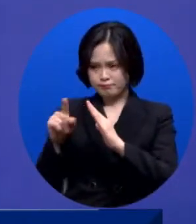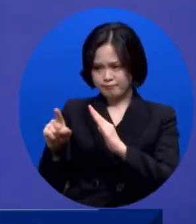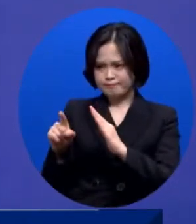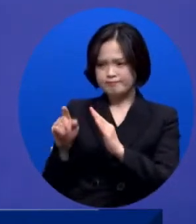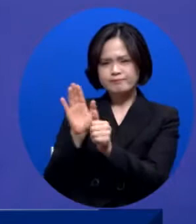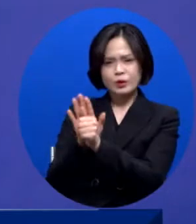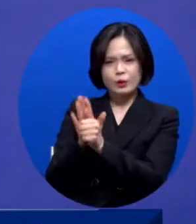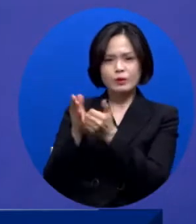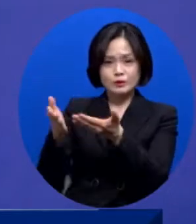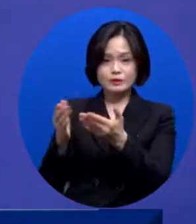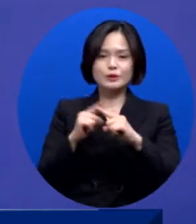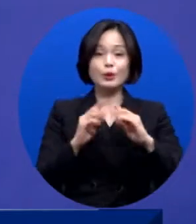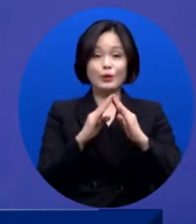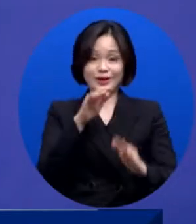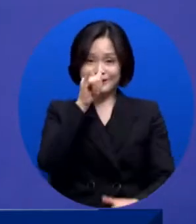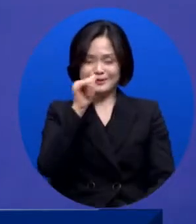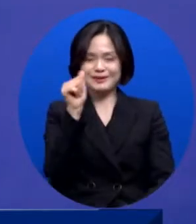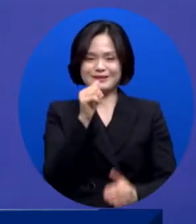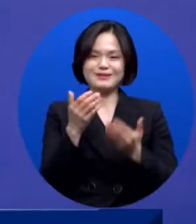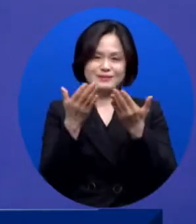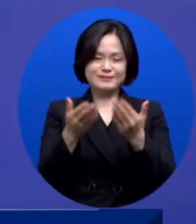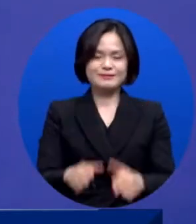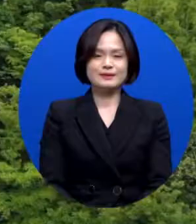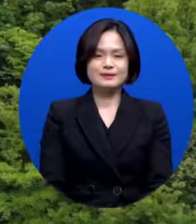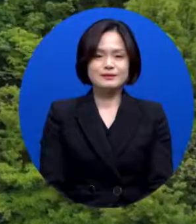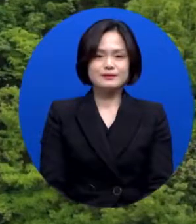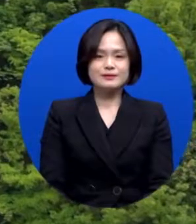있는데요 진수 연기자를 취재했습니다